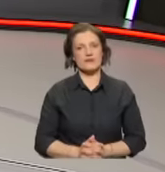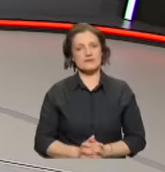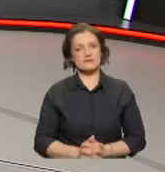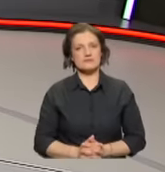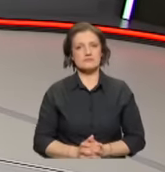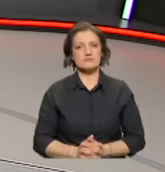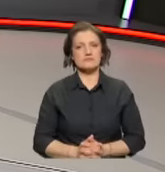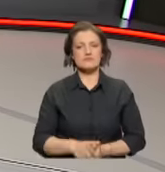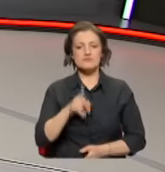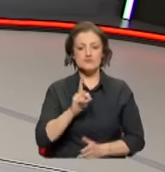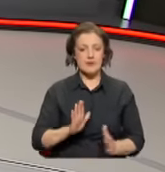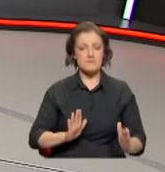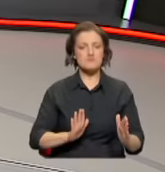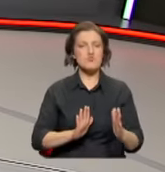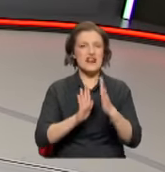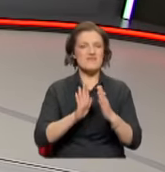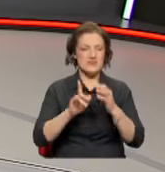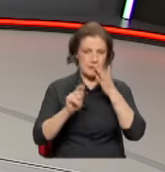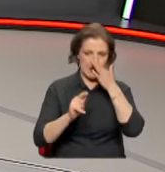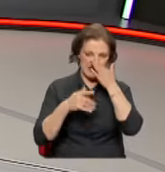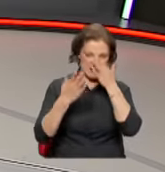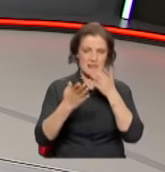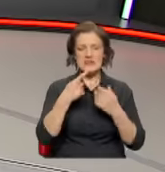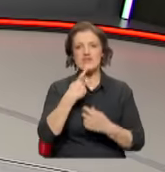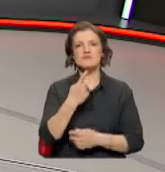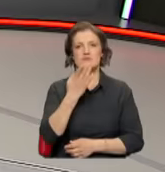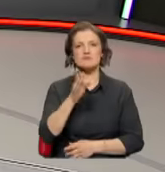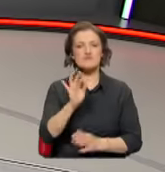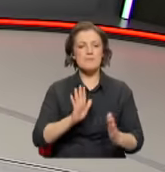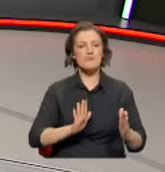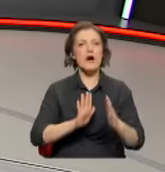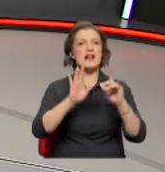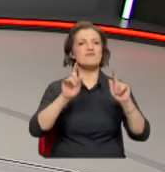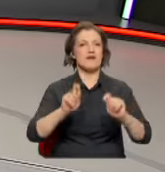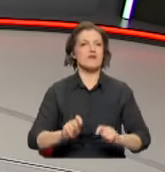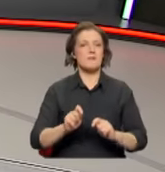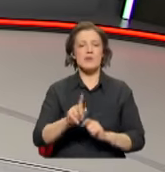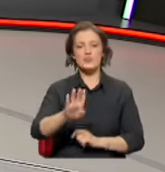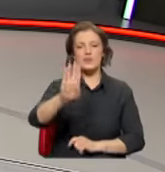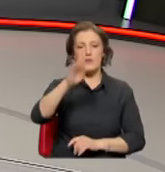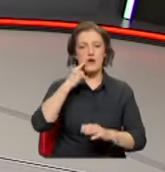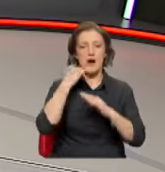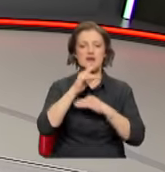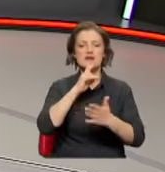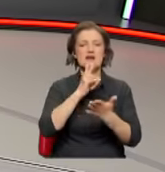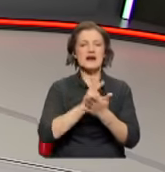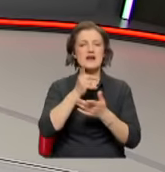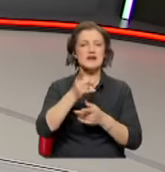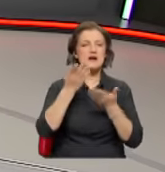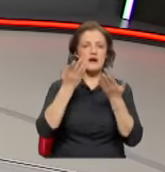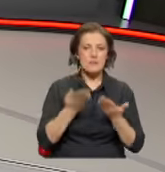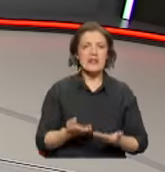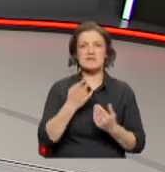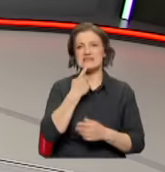Buna muhalefet eden laflar ettiğini söylemiştik hemen arkasından. Şimdi buna muhalefet eden yani demokrasi halkın tercihine boyun